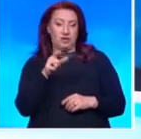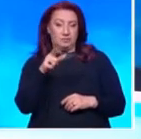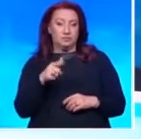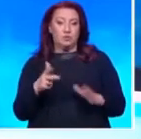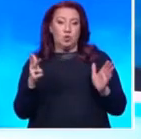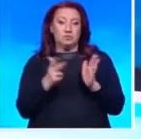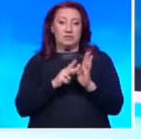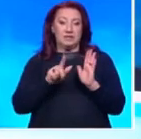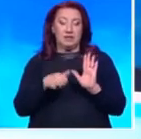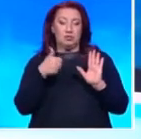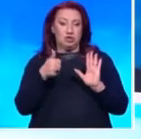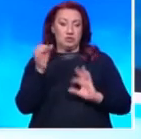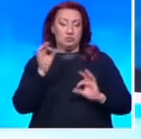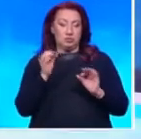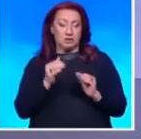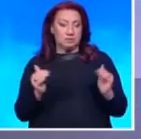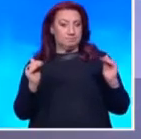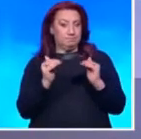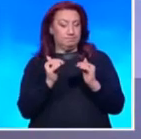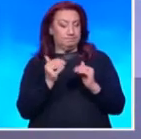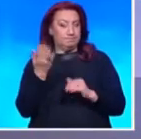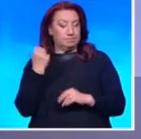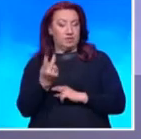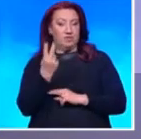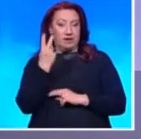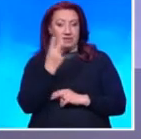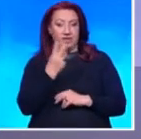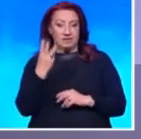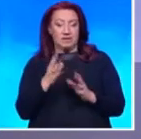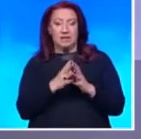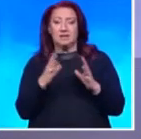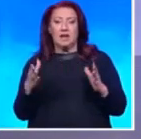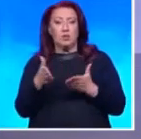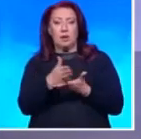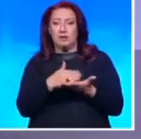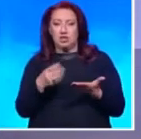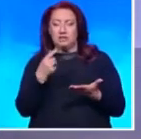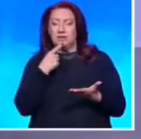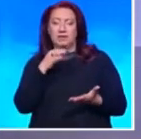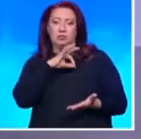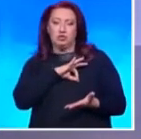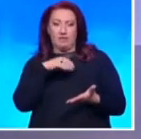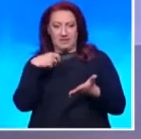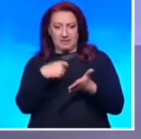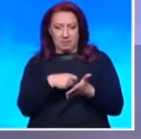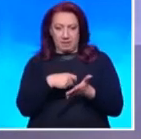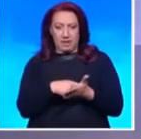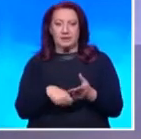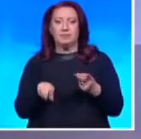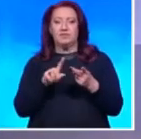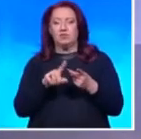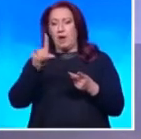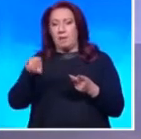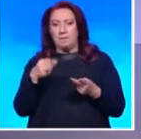спрямо същия период на 2023. Най-голяма част от парите в едно домакинство идват от заплата. Следват доходите от пенсии